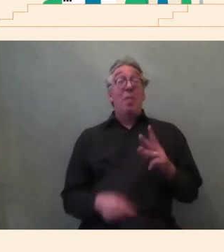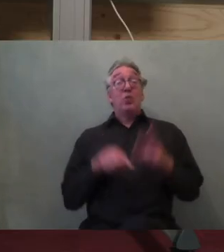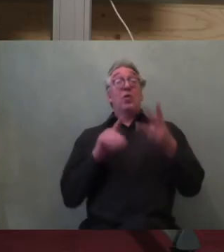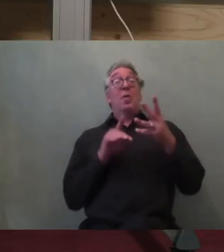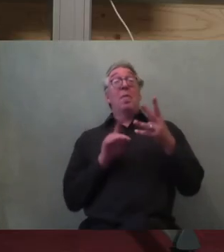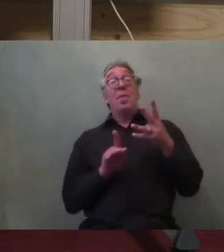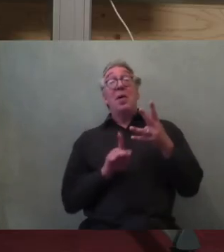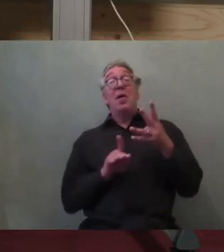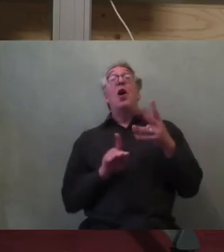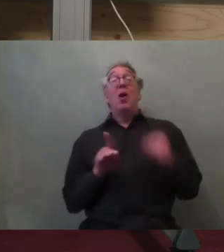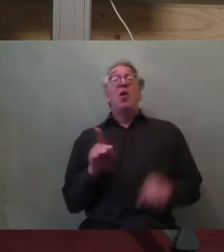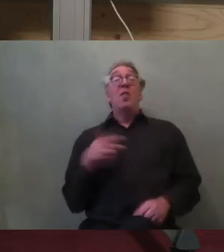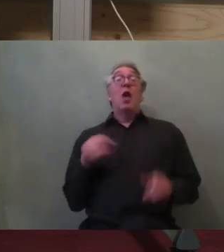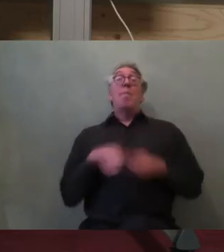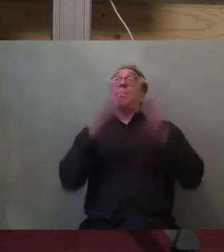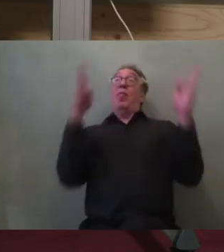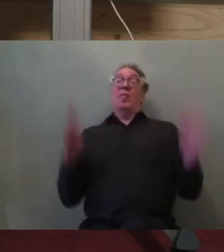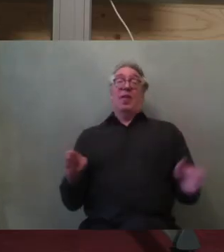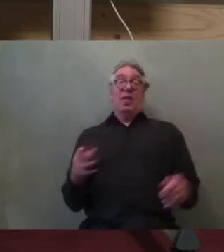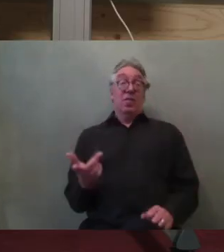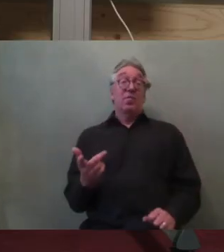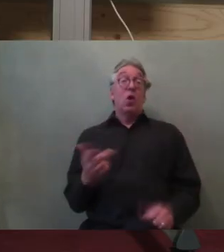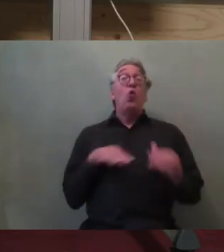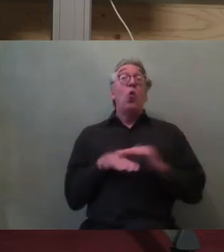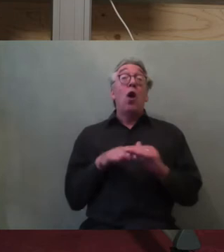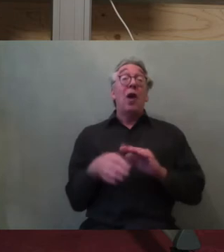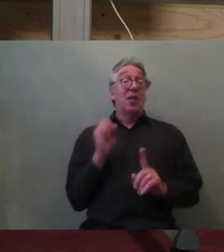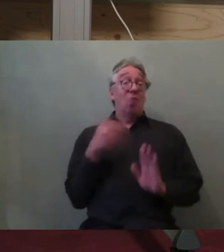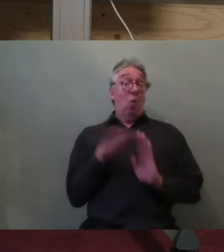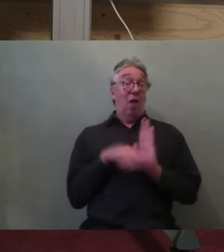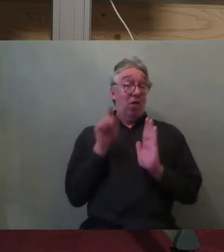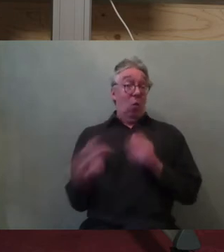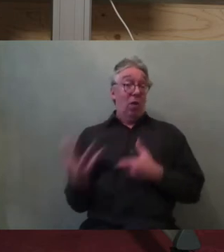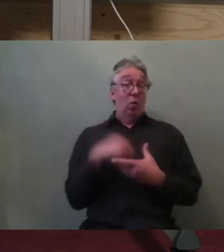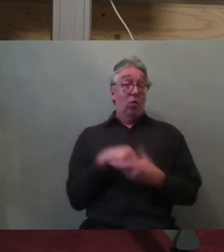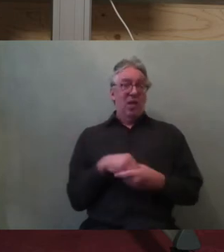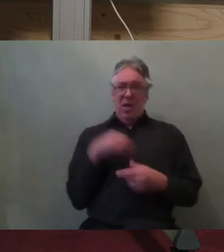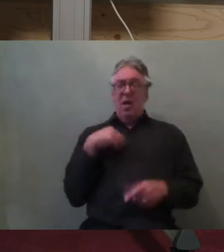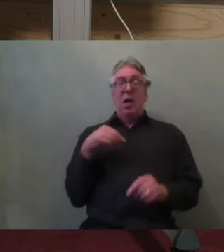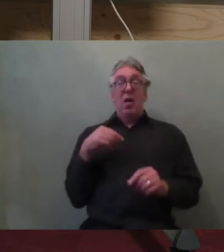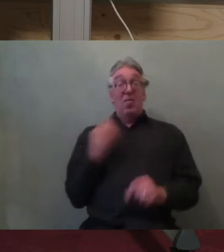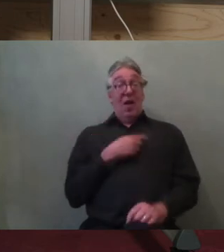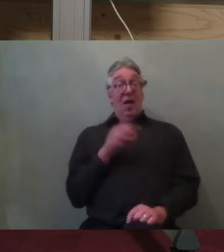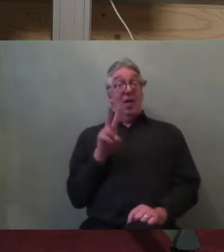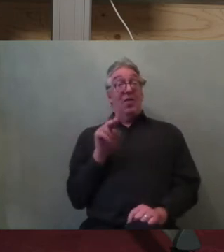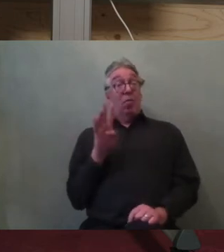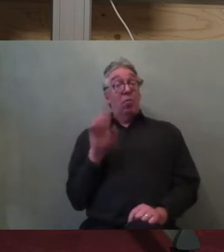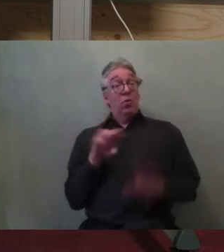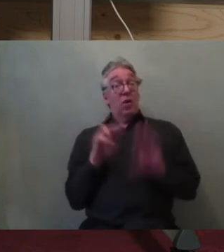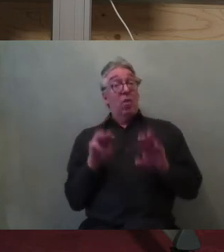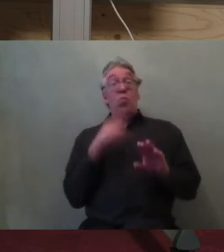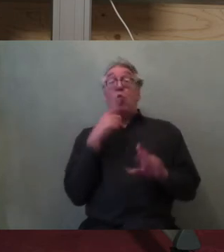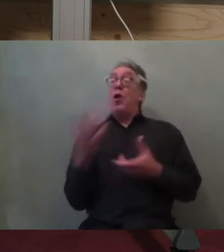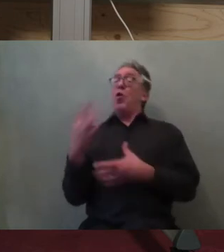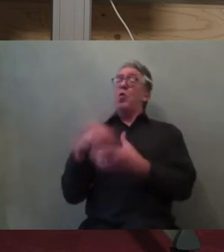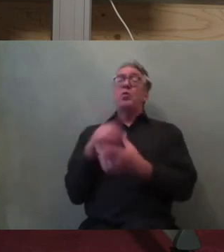een voorwaarde is voor inclusie. Als ik het heb over inclusie, dan bedoelen wij in het Van Abbe Museum dat het museum